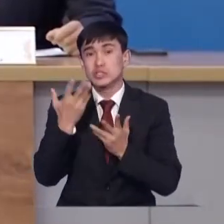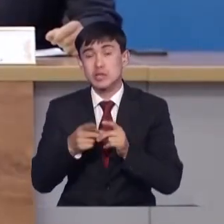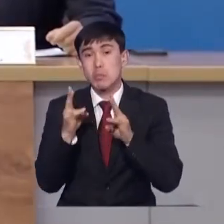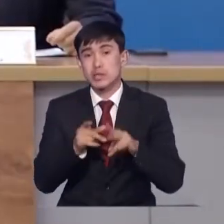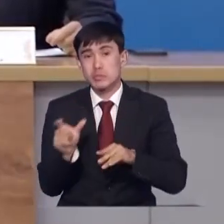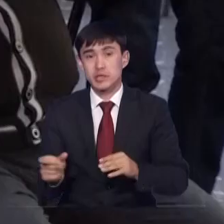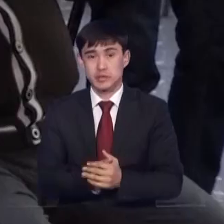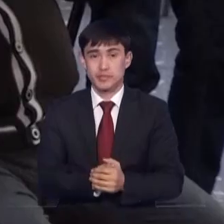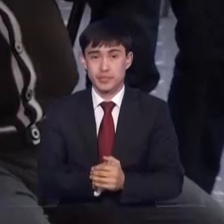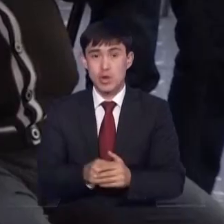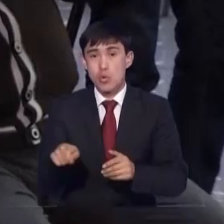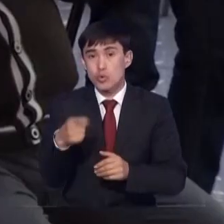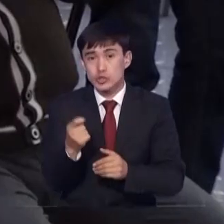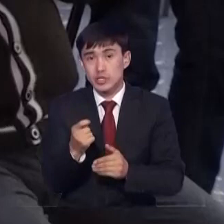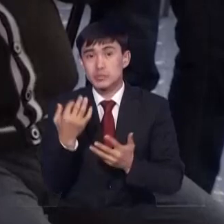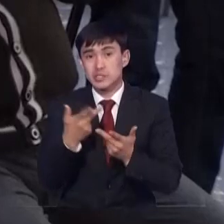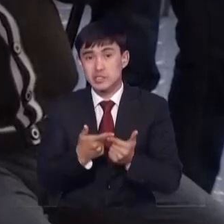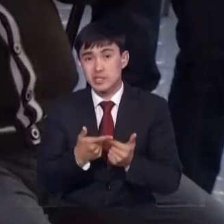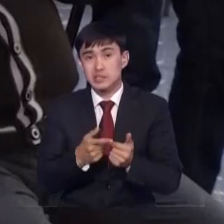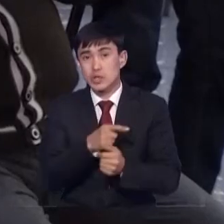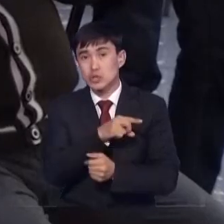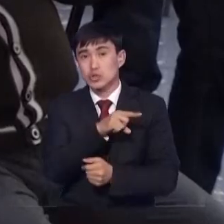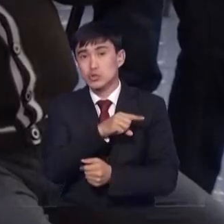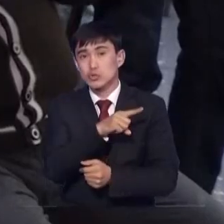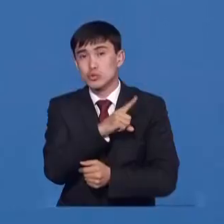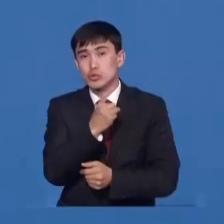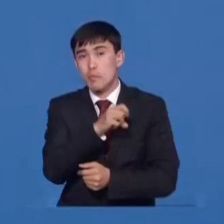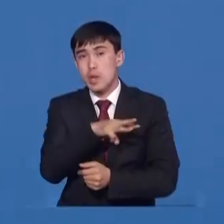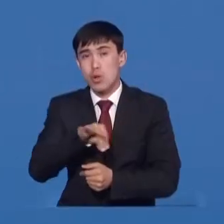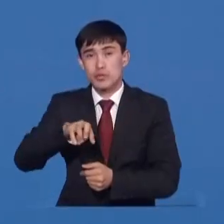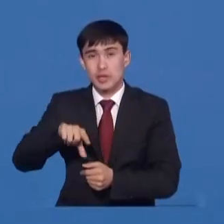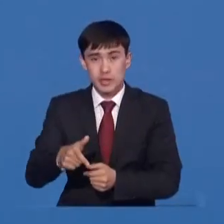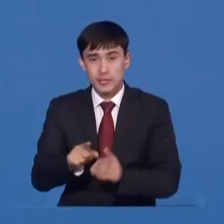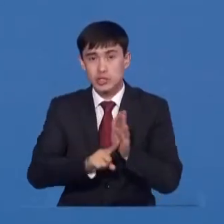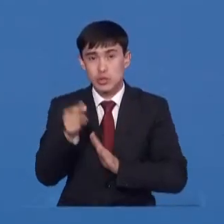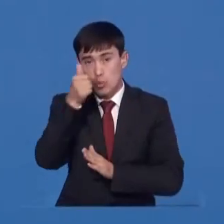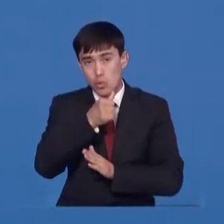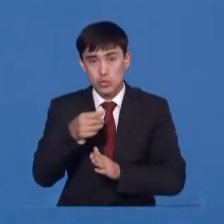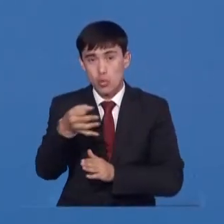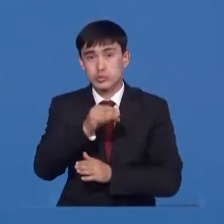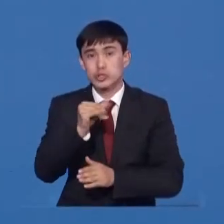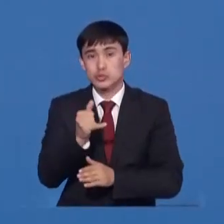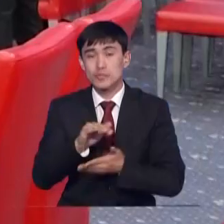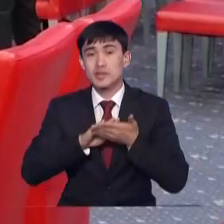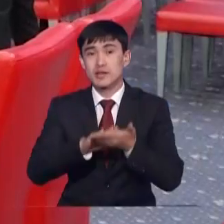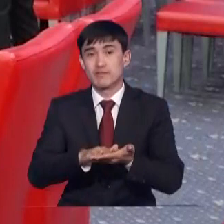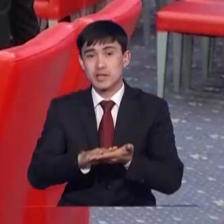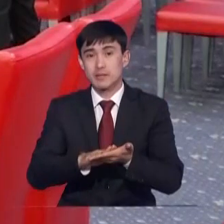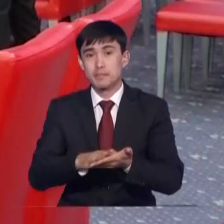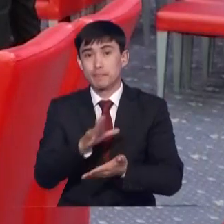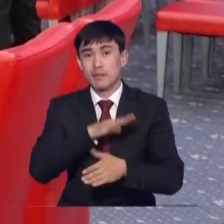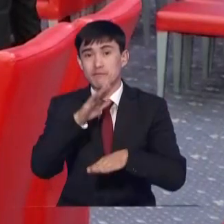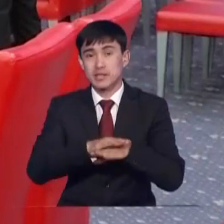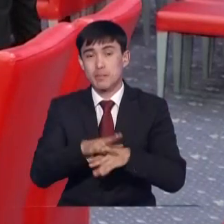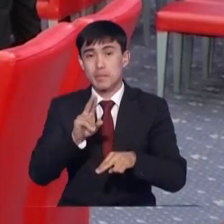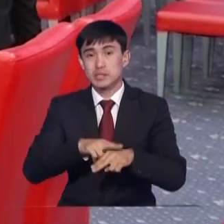числа потерпевших ущерб исчисляется сотнями миллионов тенге Только сначала текущего года в области тсу заявлениями по данным